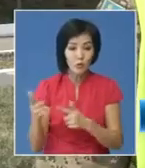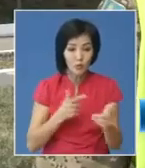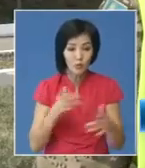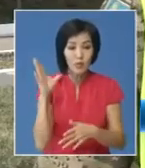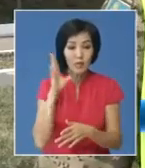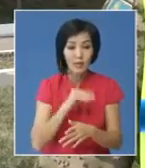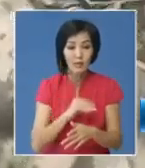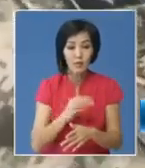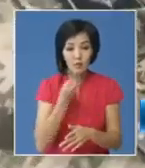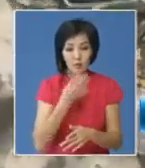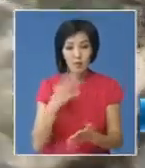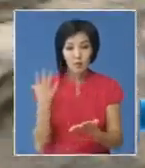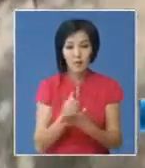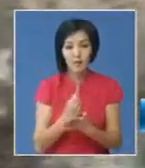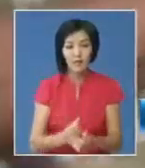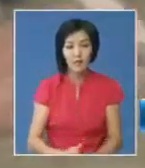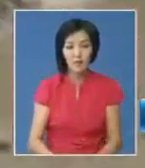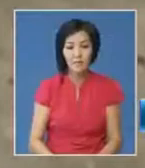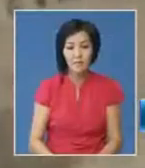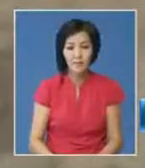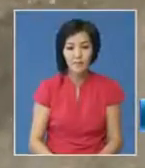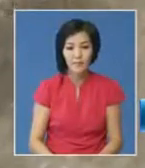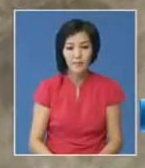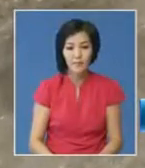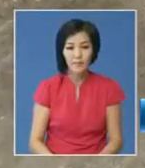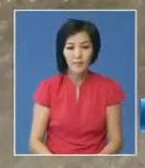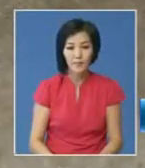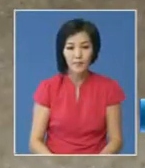деп есептеледі. Заводы бар!